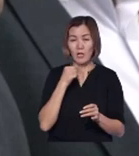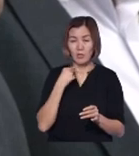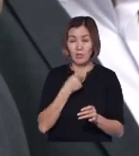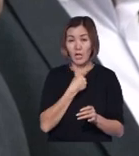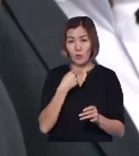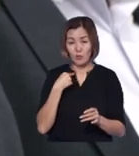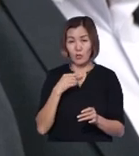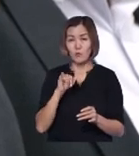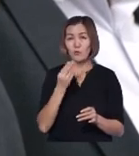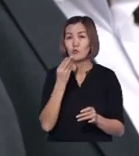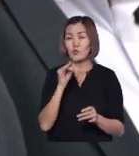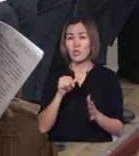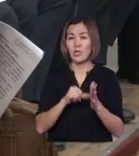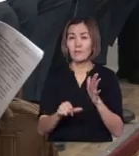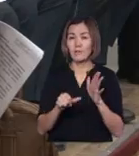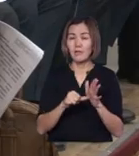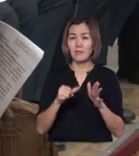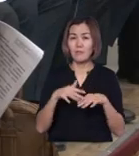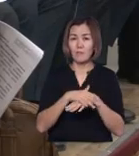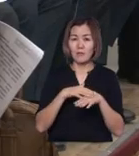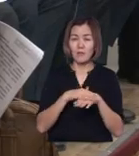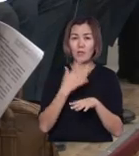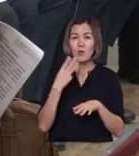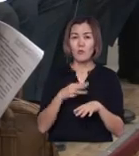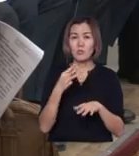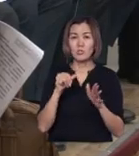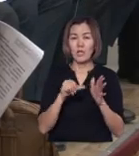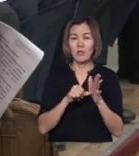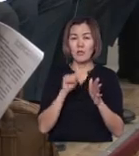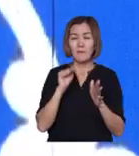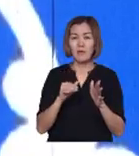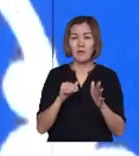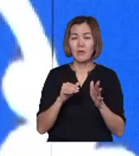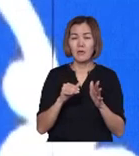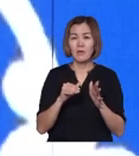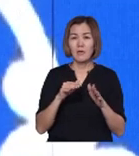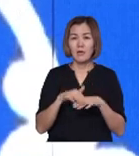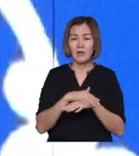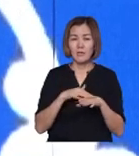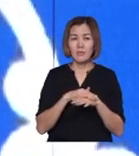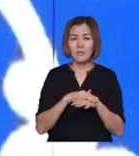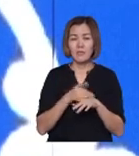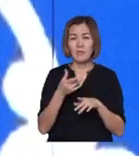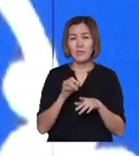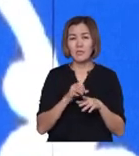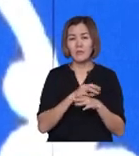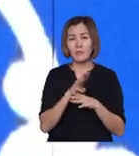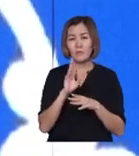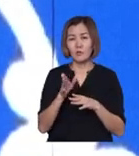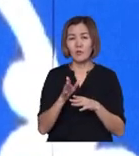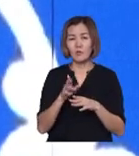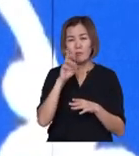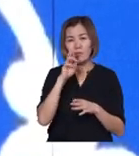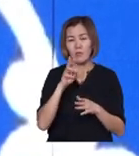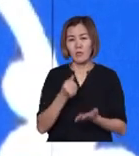дейінгі 66 елді мекен 36 мың халық газға қосу жобасын іске аламыз деген. Президентіміз қолдады,